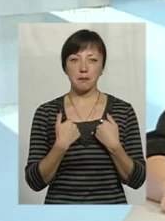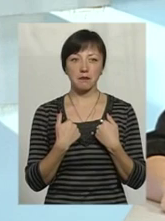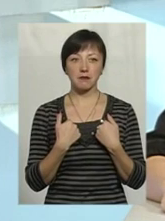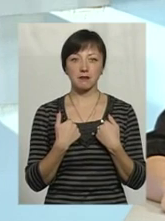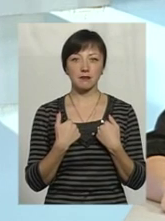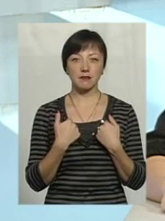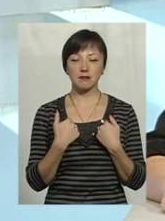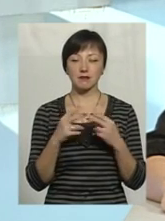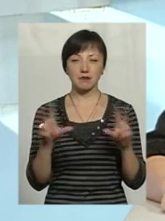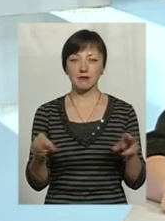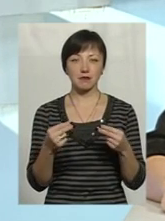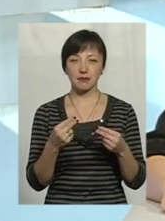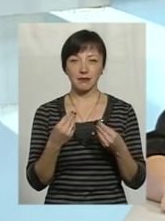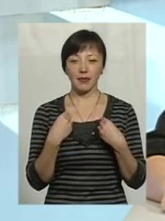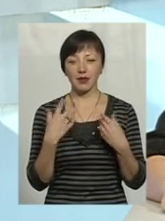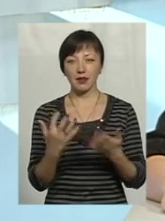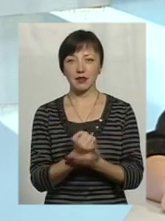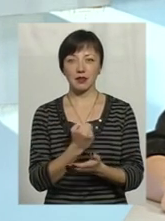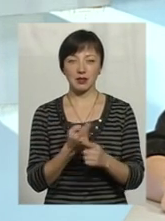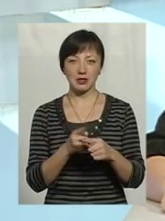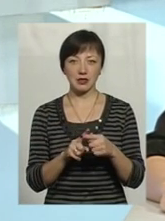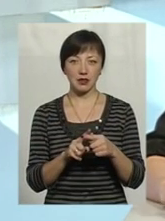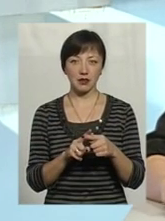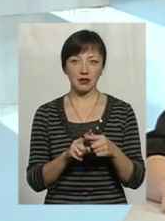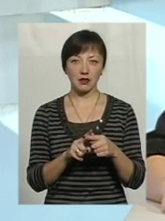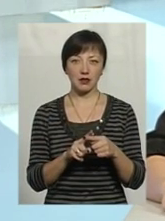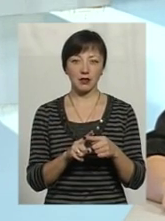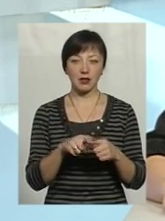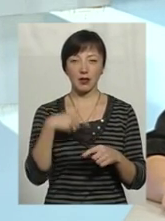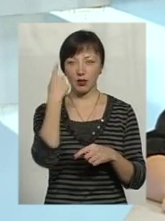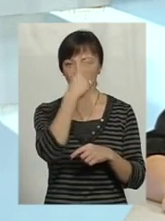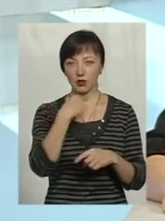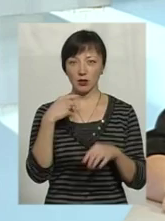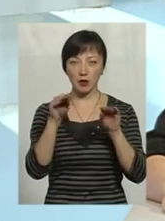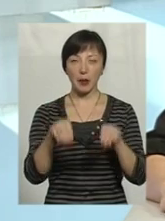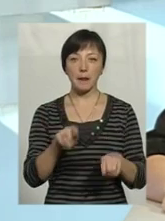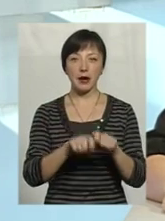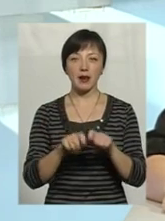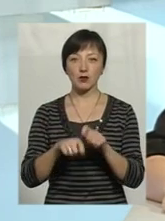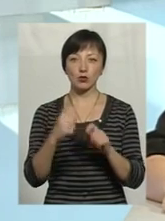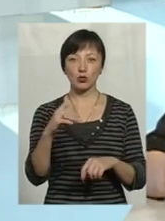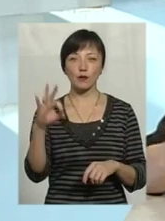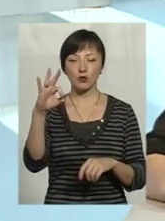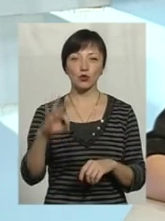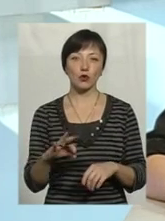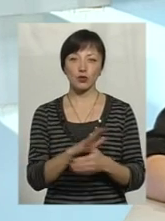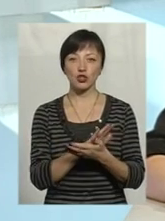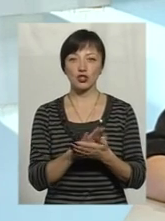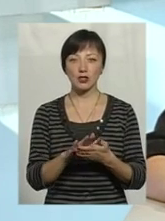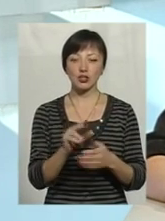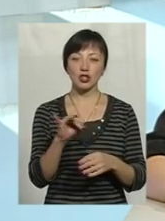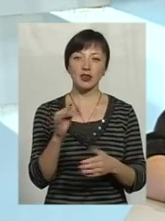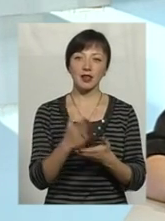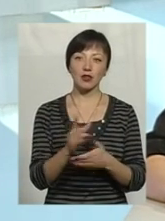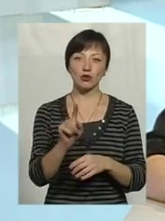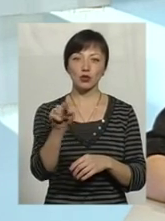чи може пощастити, що ми можемо десь з ним зустрітися, щоб перевірити 100% кристально, чи є